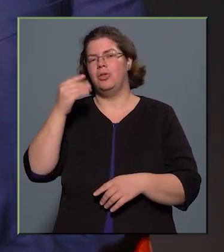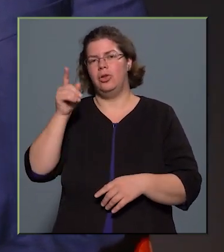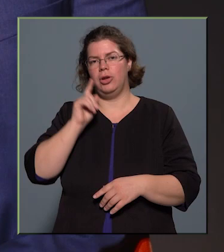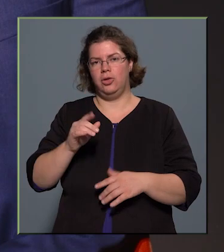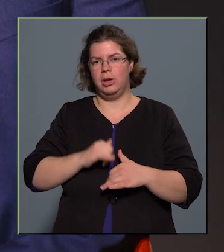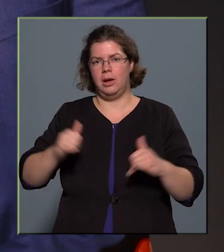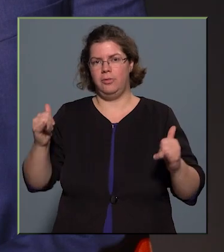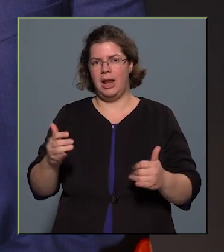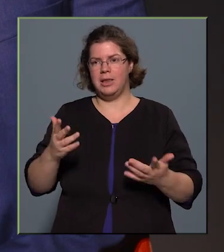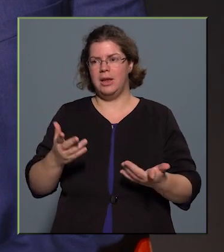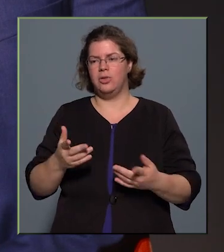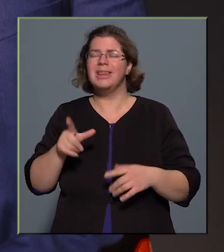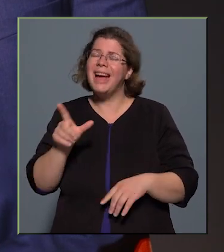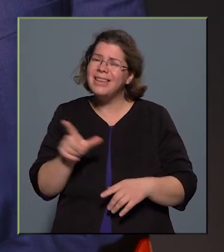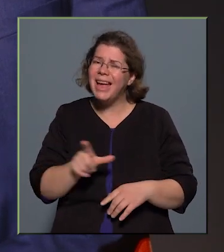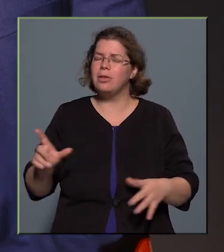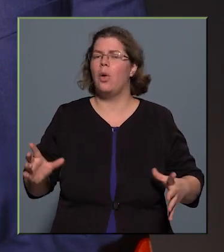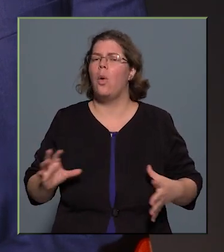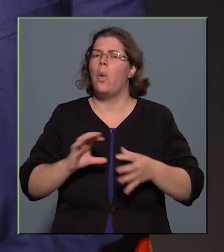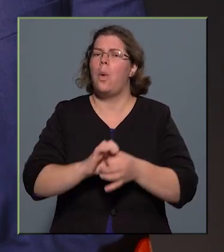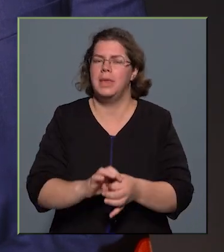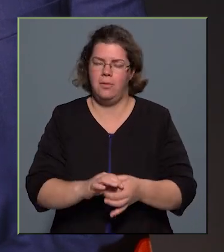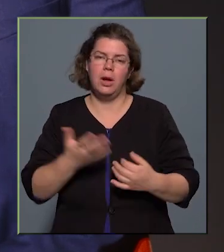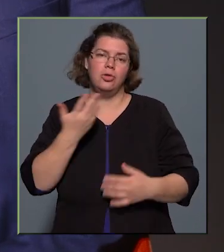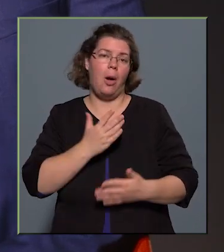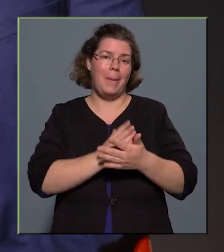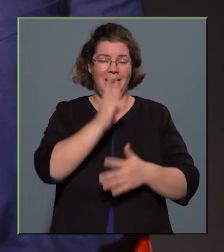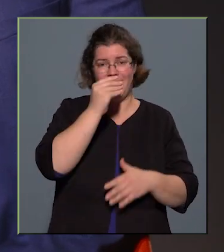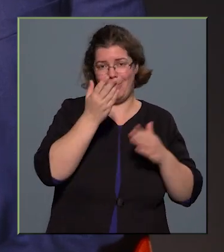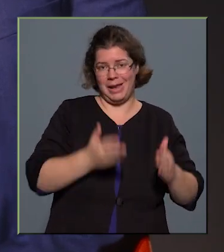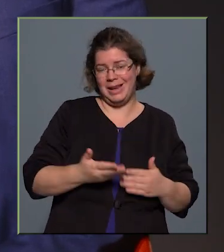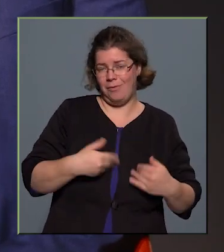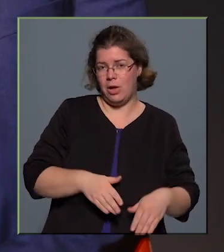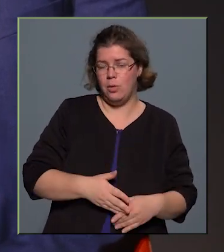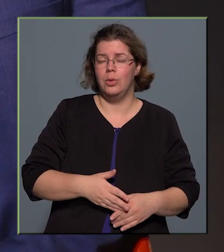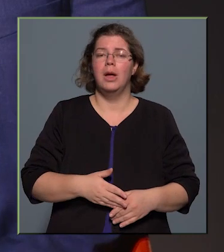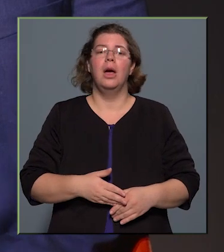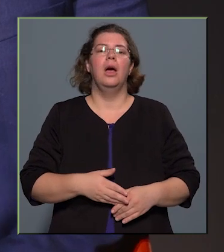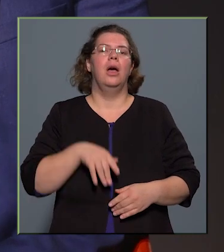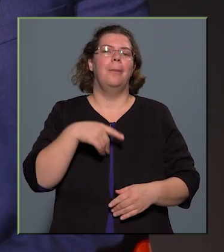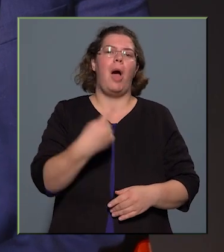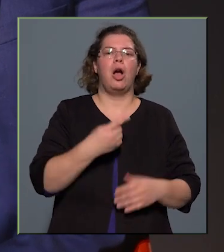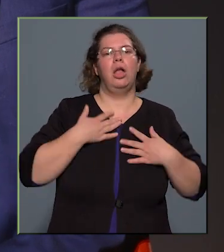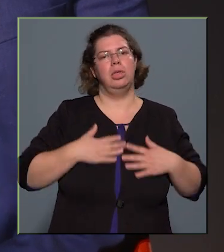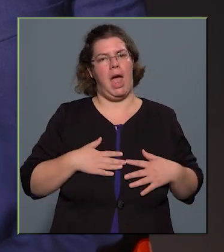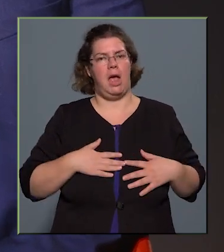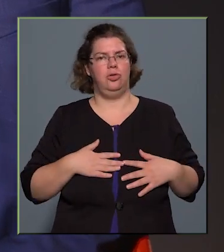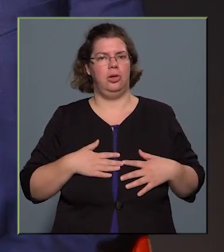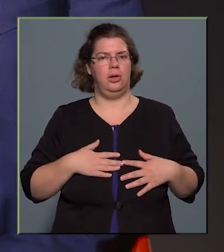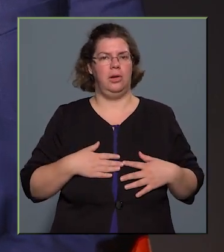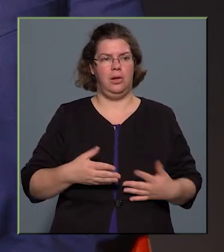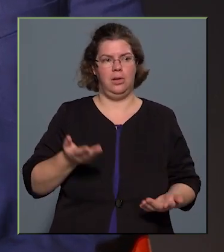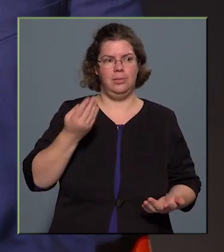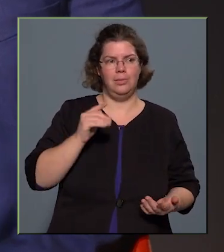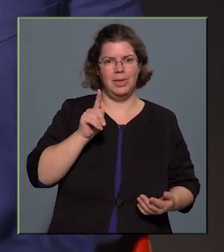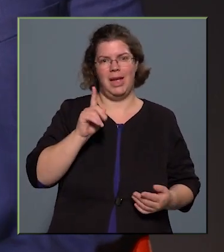alkalmazásával, de a kettő nagyon szorosan összefügg. És ha már az embernél vagyunk, egy hasonlatot mondanék, én aztán úgy mondanám, hogy maga a test az ugye az AI, de ugye ezt